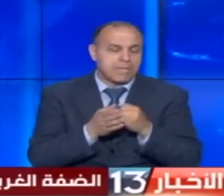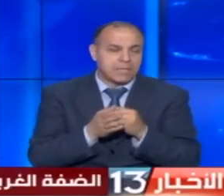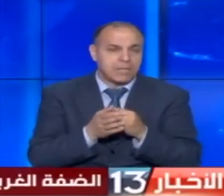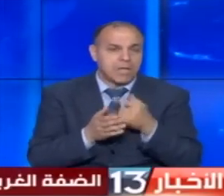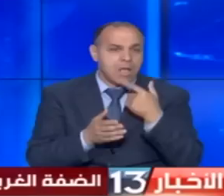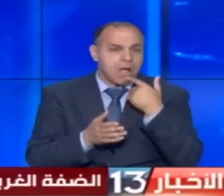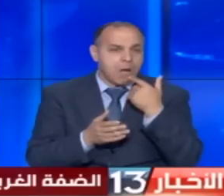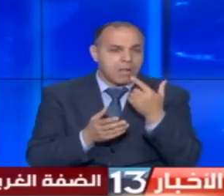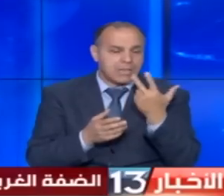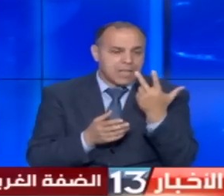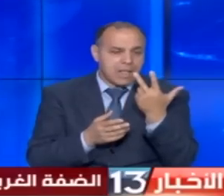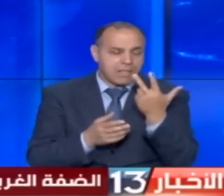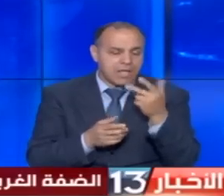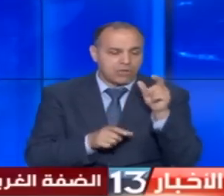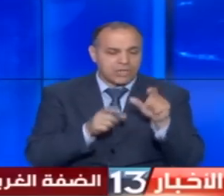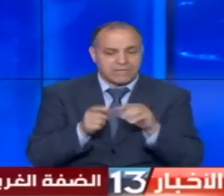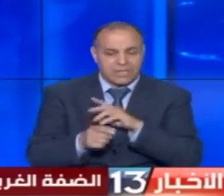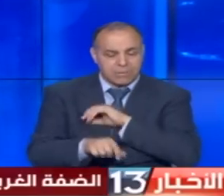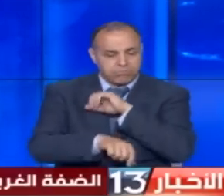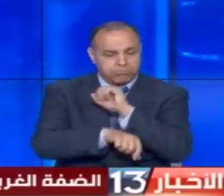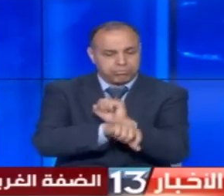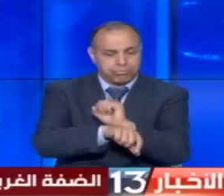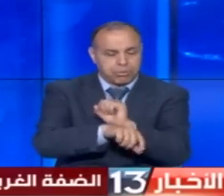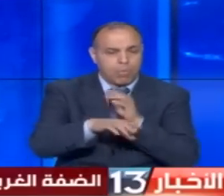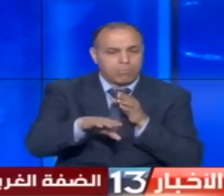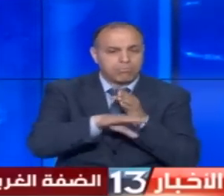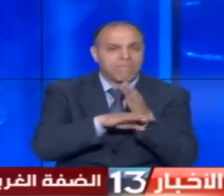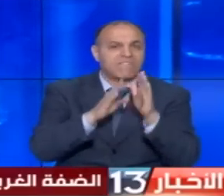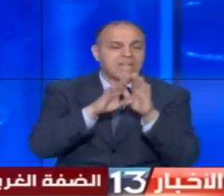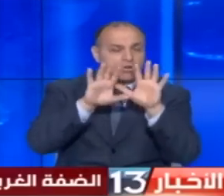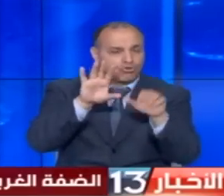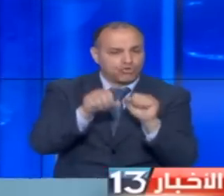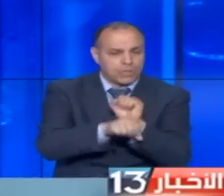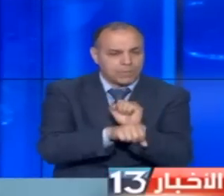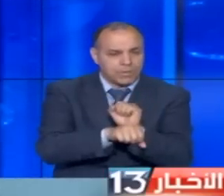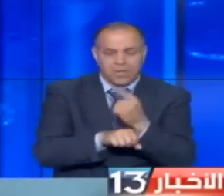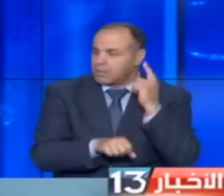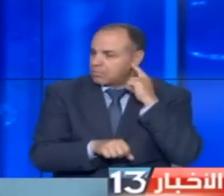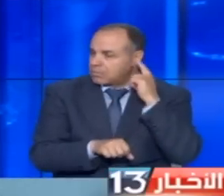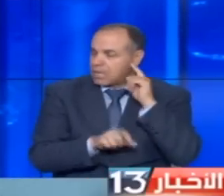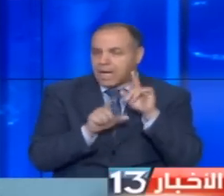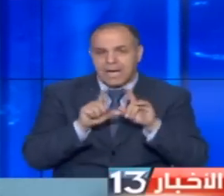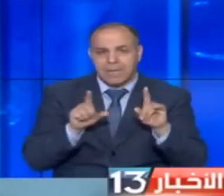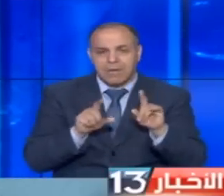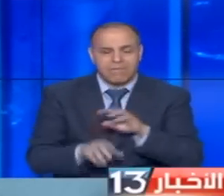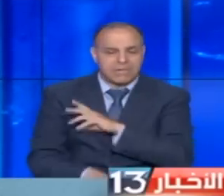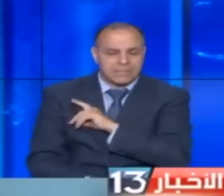اعتقلت ثلاثه فلسطينيين خلال مداهمه منازلهم وفق مصادر اعلاميه